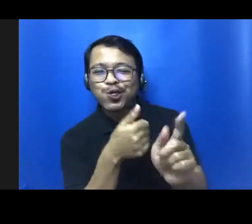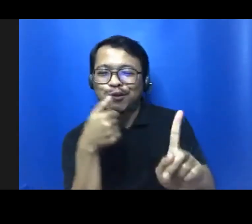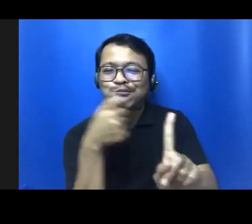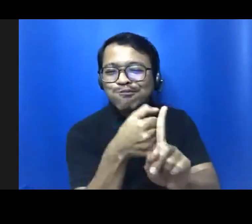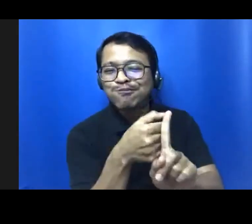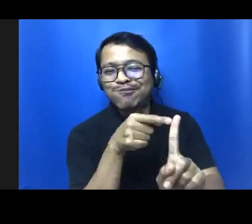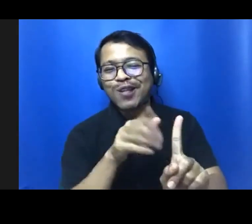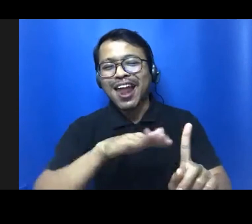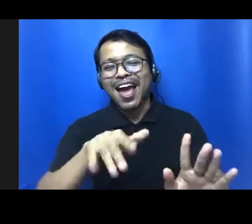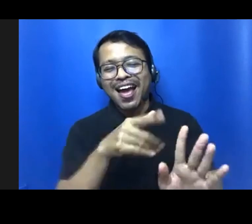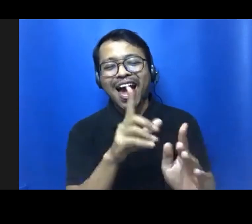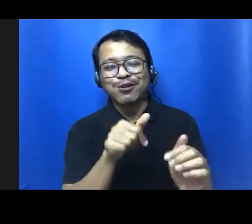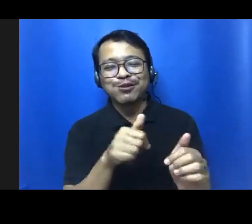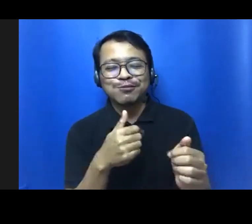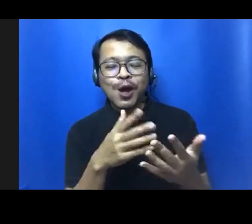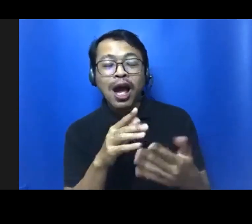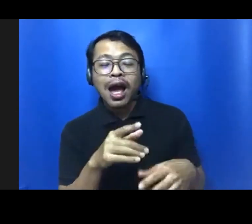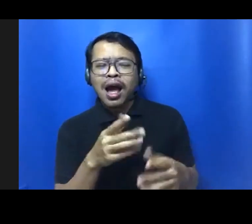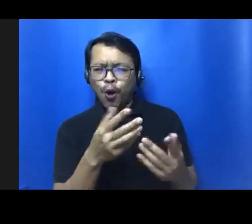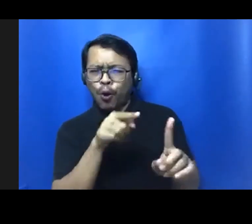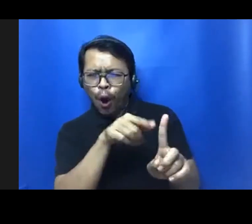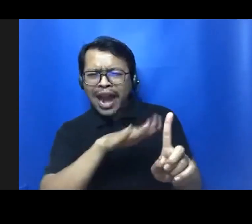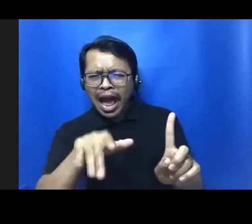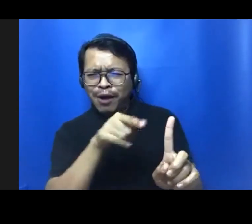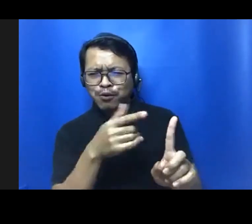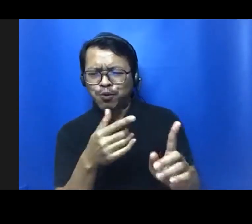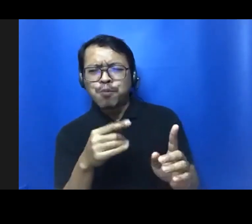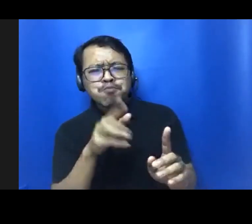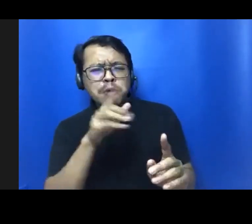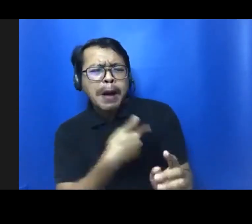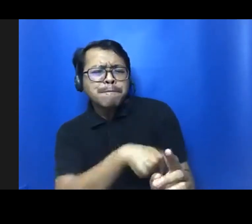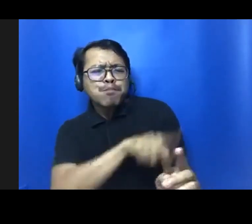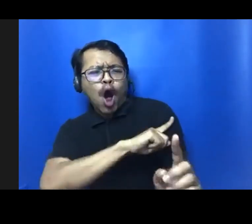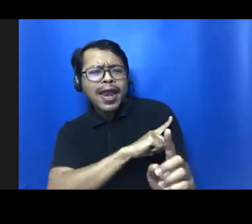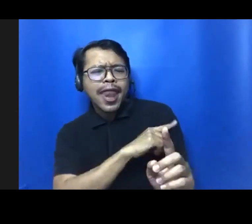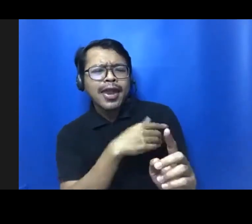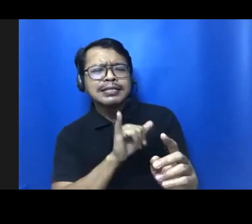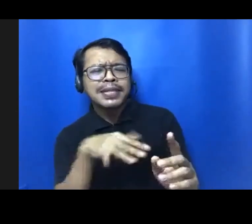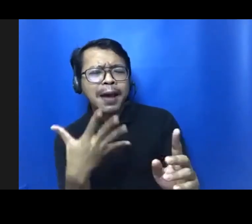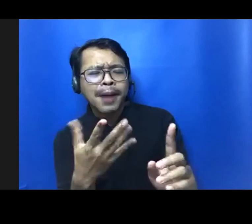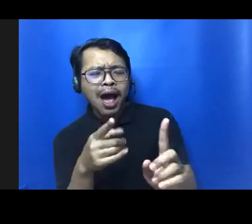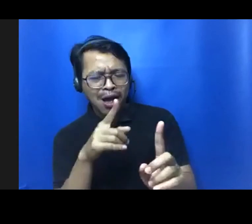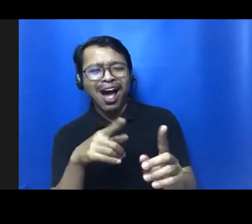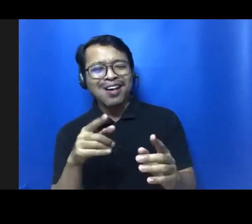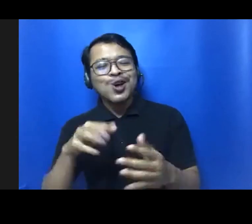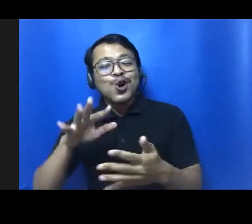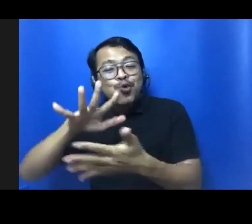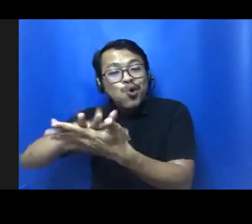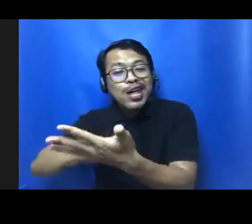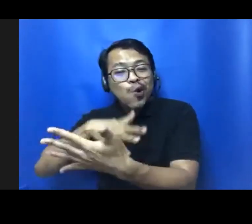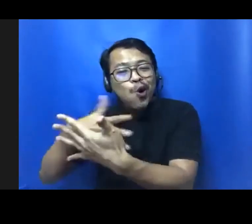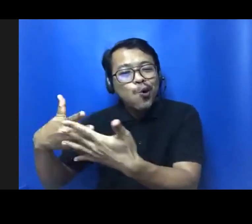Ana ya. Jadi anak ini seperti ini. Jadi kurikulumnya ya khusus. Nah, disitulah konsep diferensiasi kurikulum itu